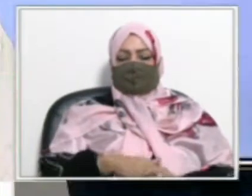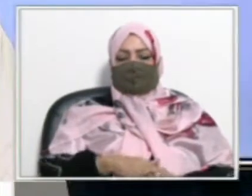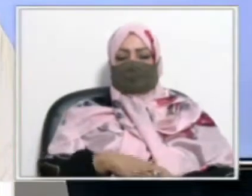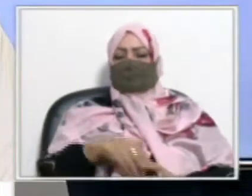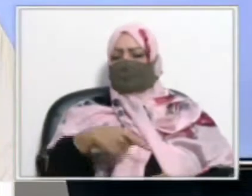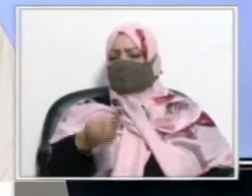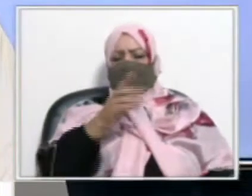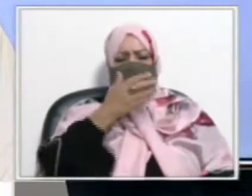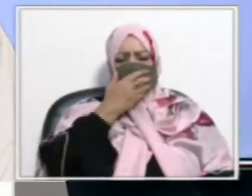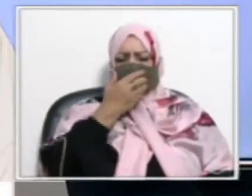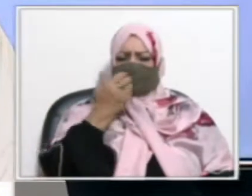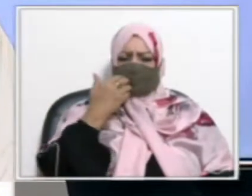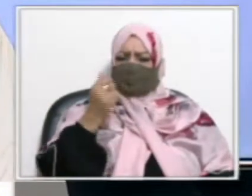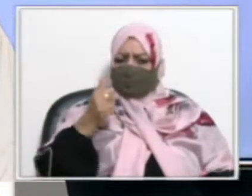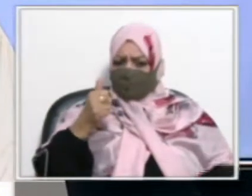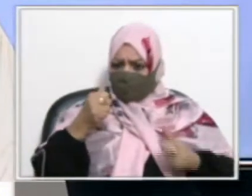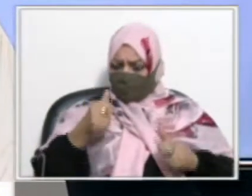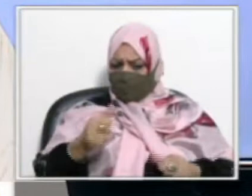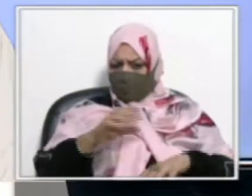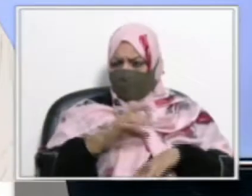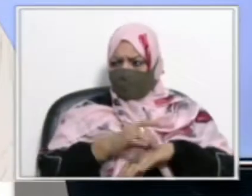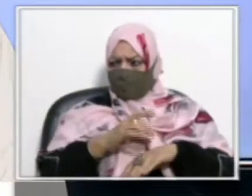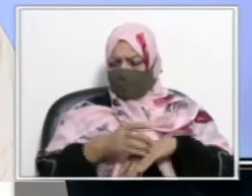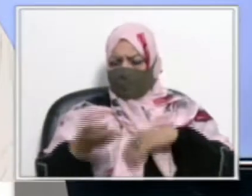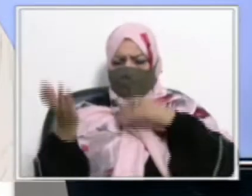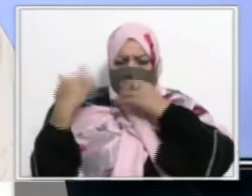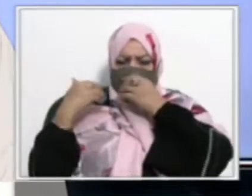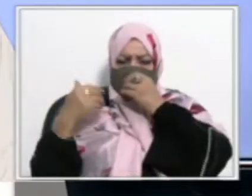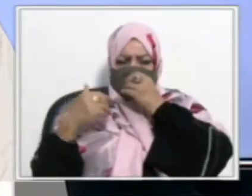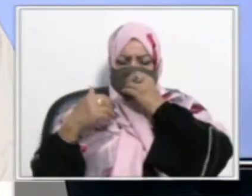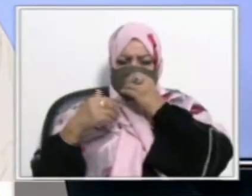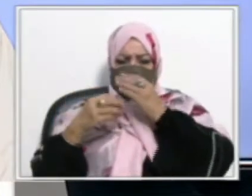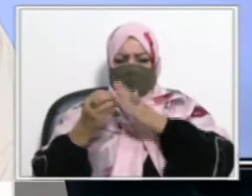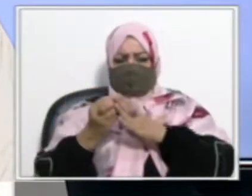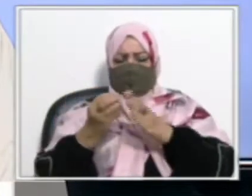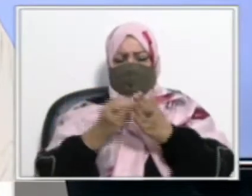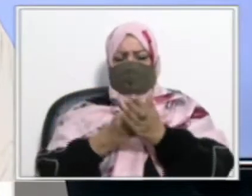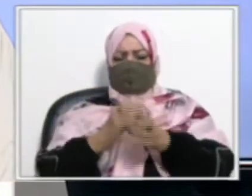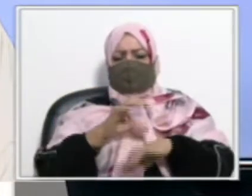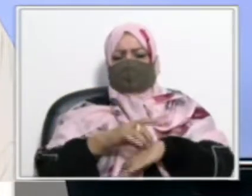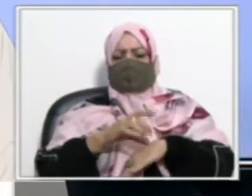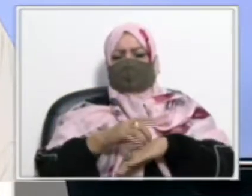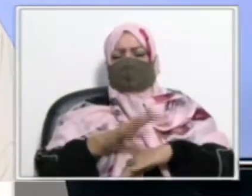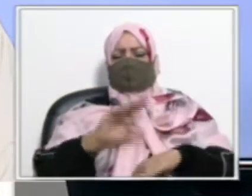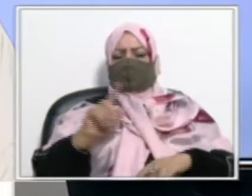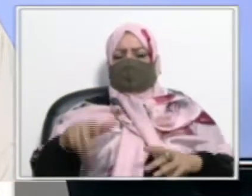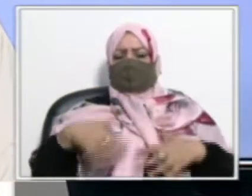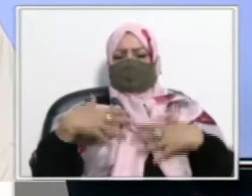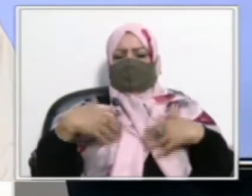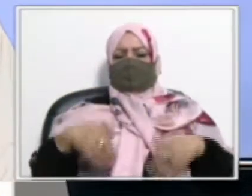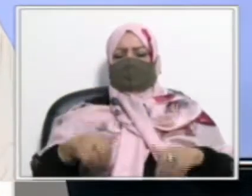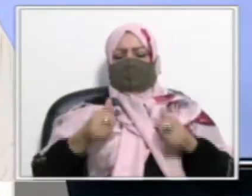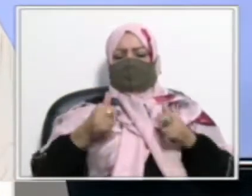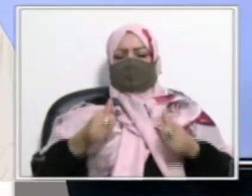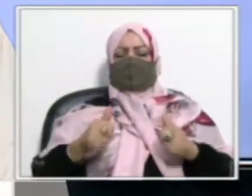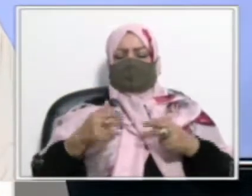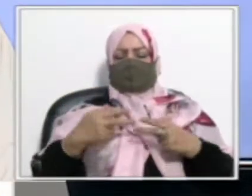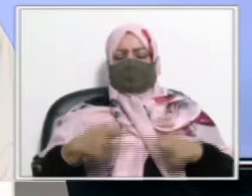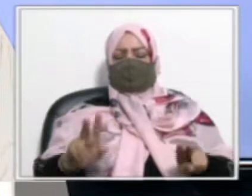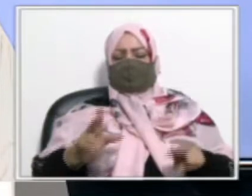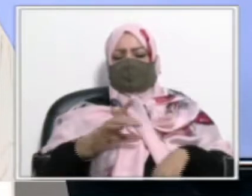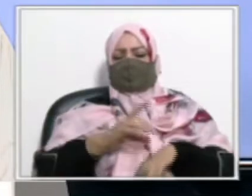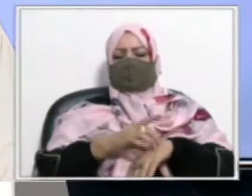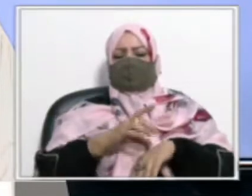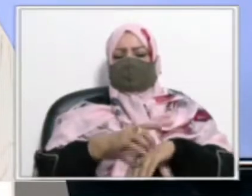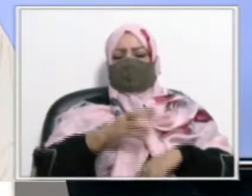اذن لك الطبيب الان اذن لك الطبيب والا من نفسك هكذا يعني تبي تصيب. ايوه